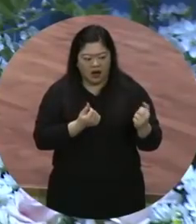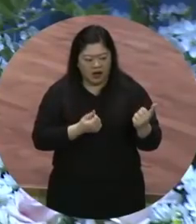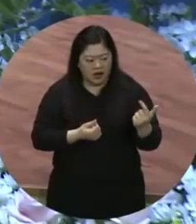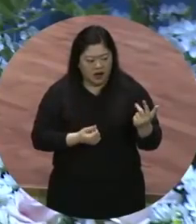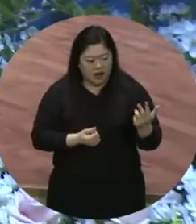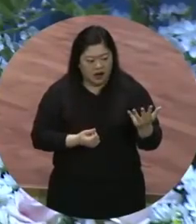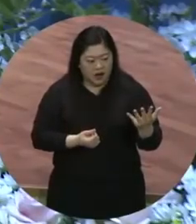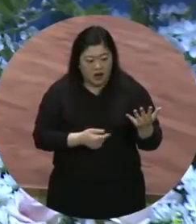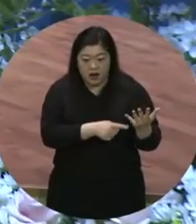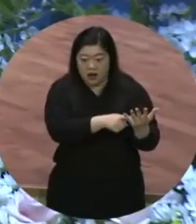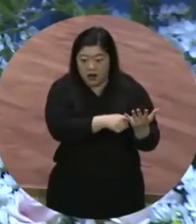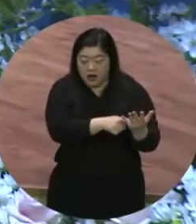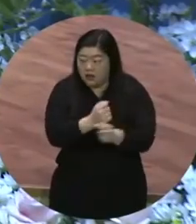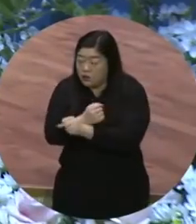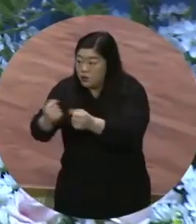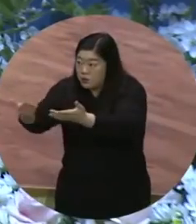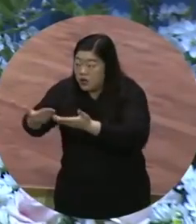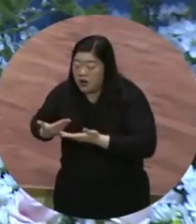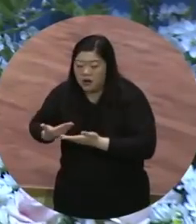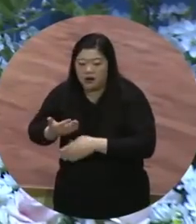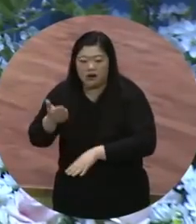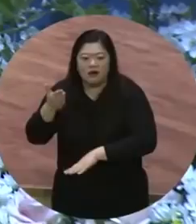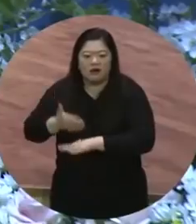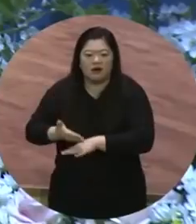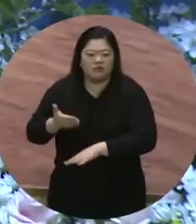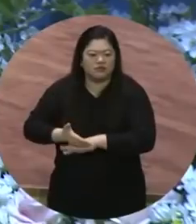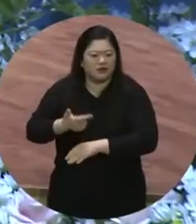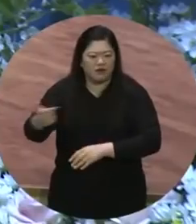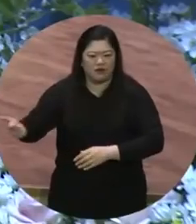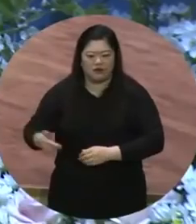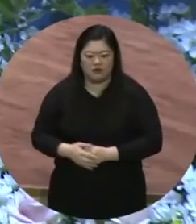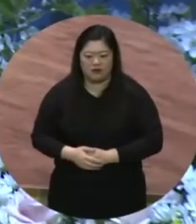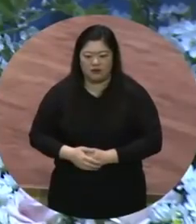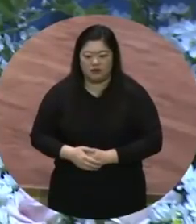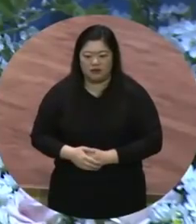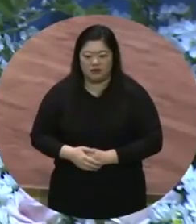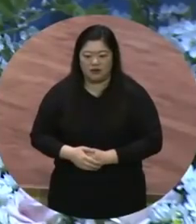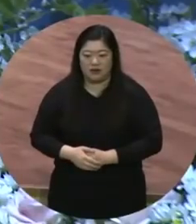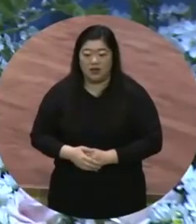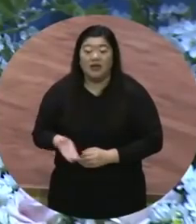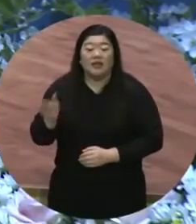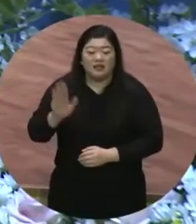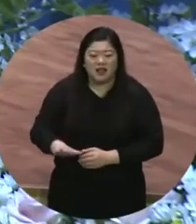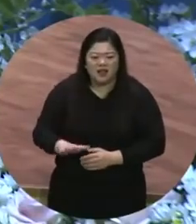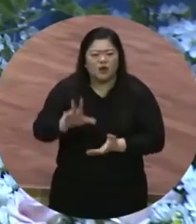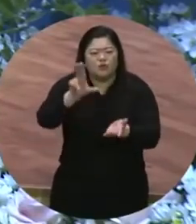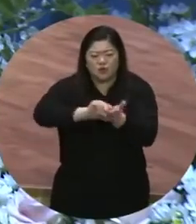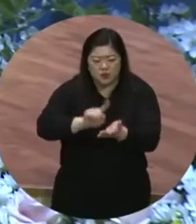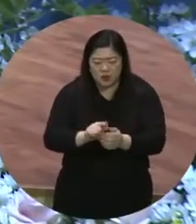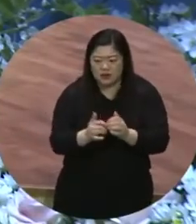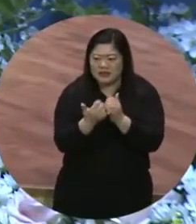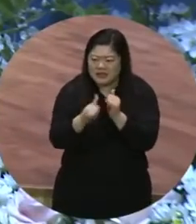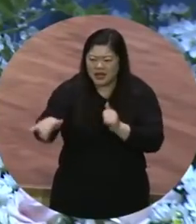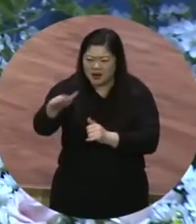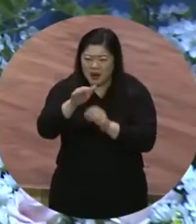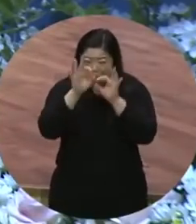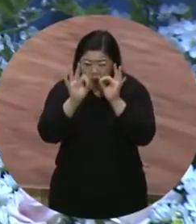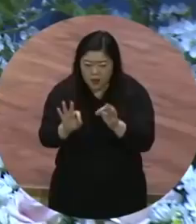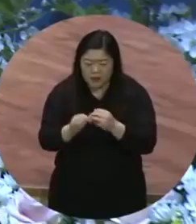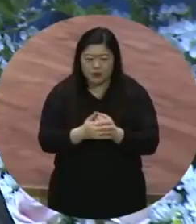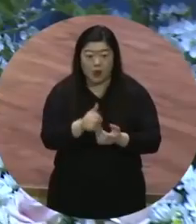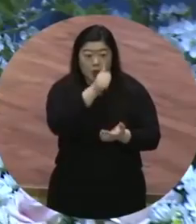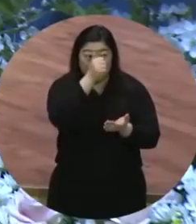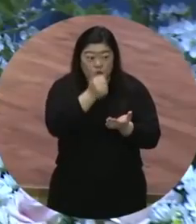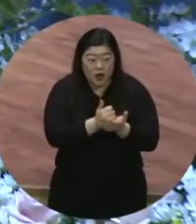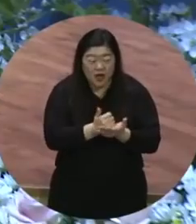되느냐? 죄를 짓는 것에 대해서 무감각해질 수가 있다. 죄가 더한 곳에 은혜가 더